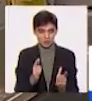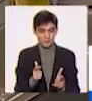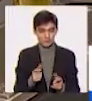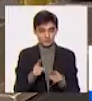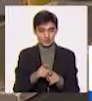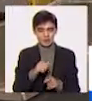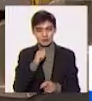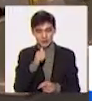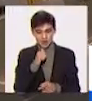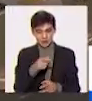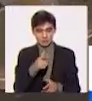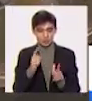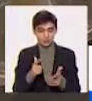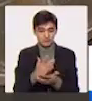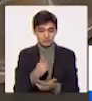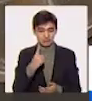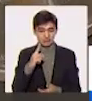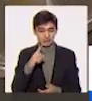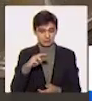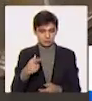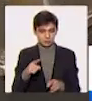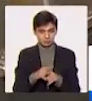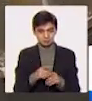қант секілді өнімдерді дайын, ой,